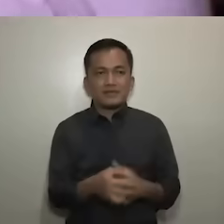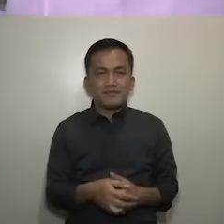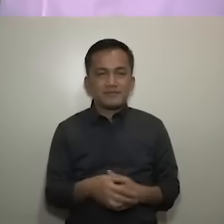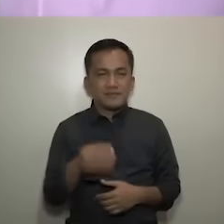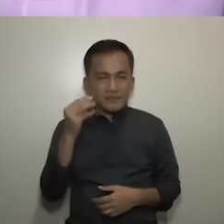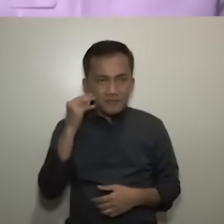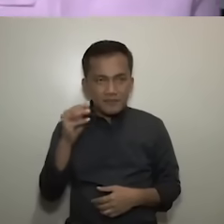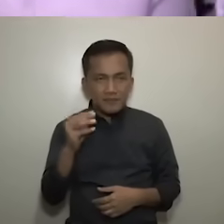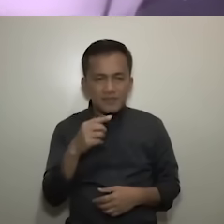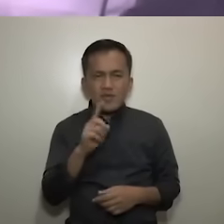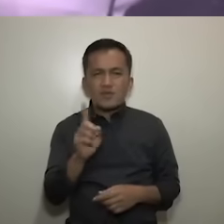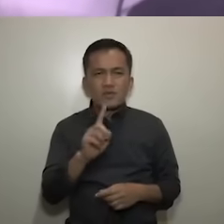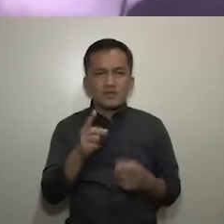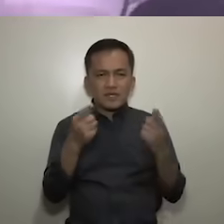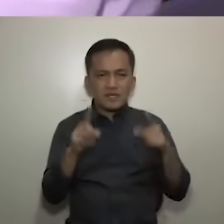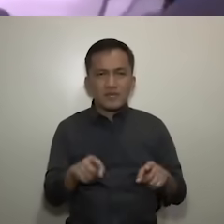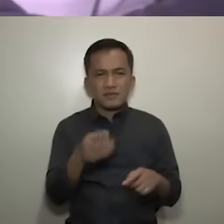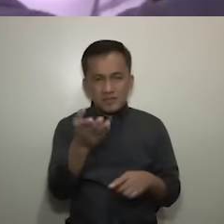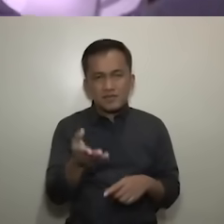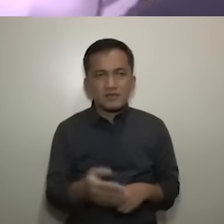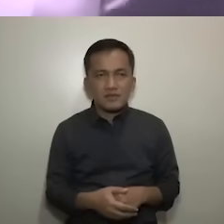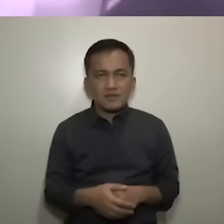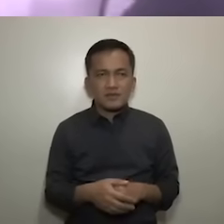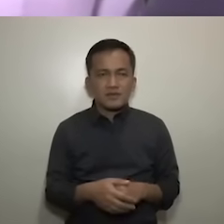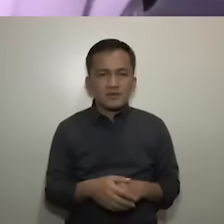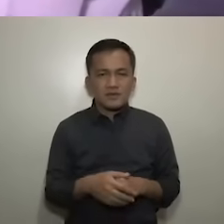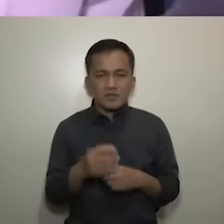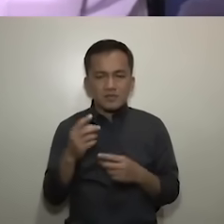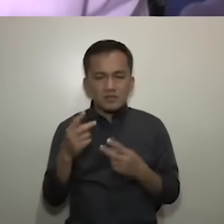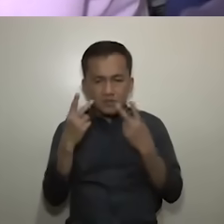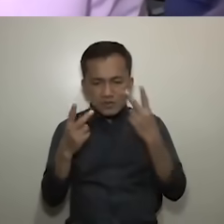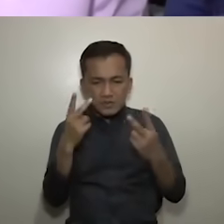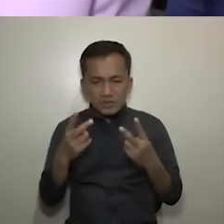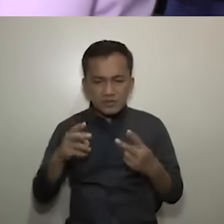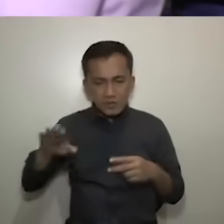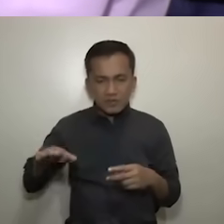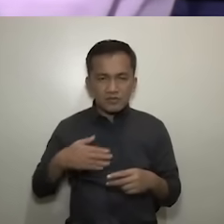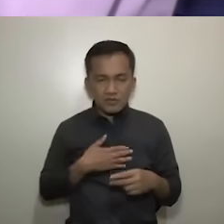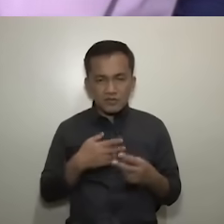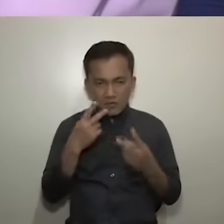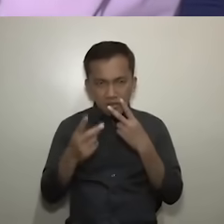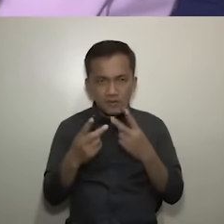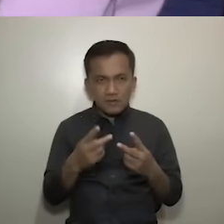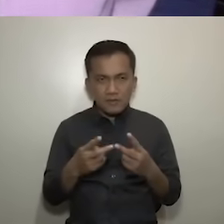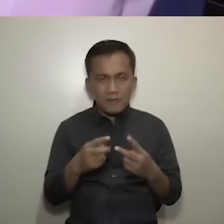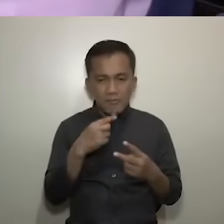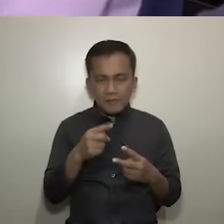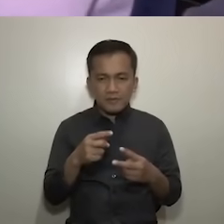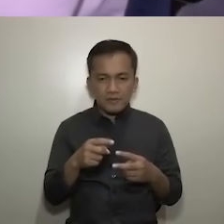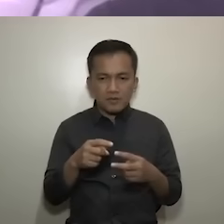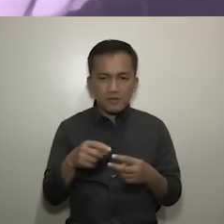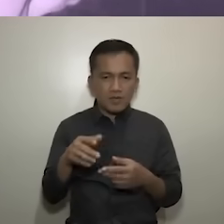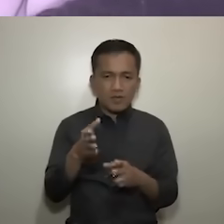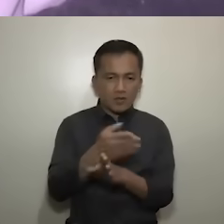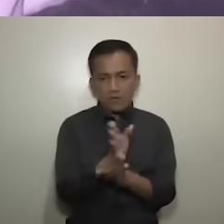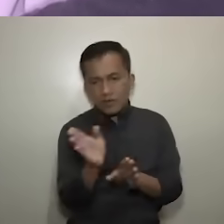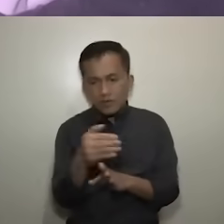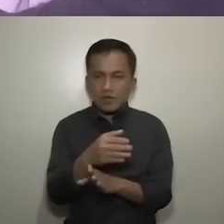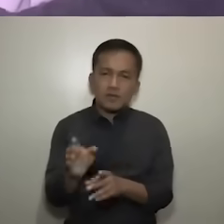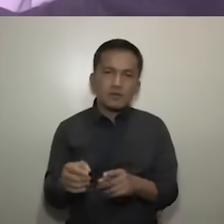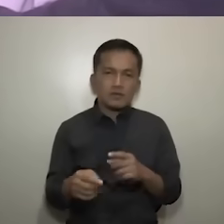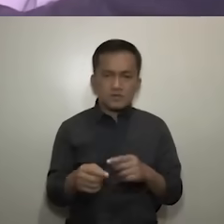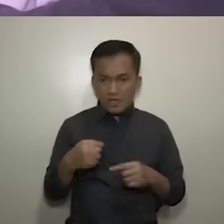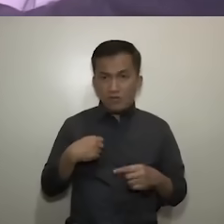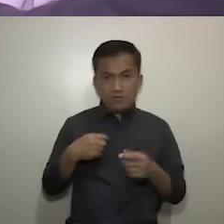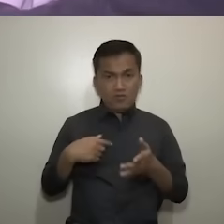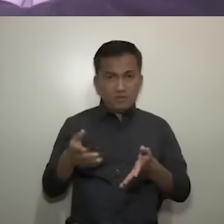Ma'am, ano na nangyari sa'yo kasi? Dadalawin na niya yung bata. Gusto lang niya makita. Tapos, ang dami pang paikot-ikot. Pinapayagan ko naman